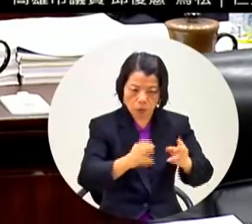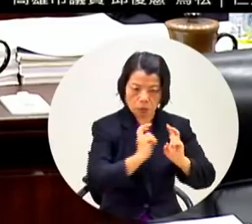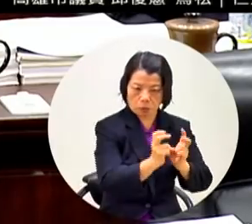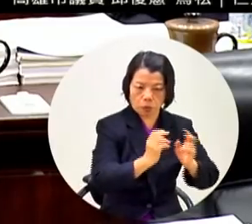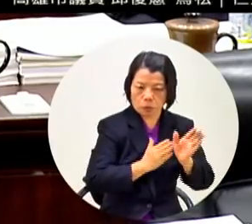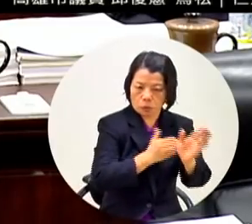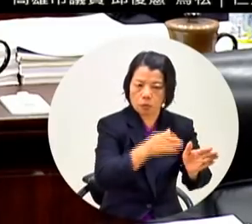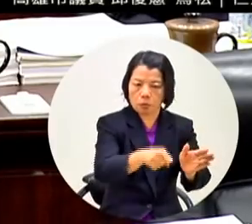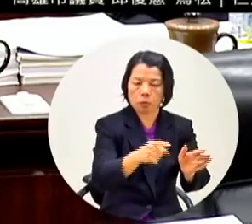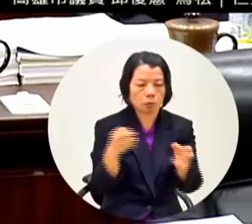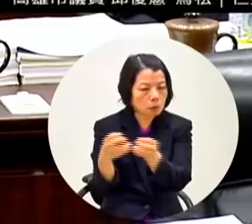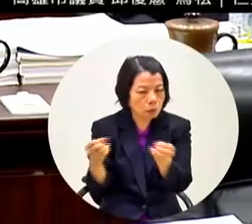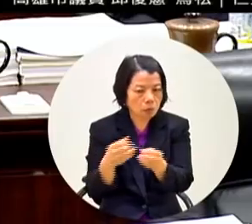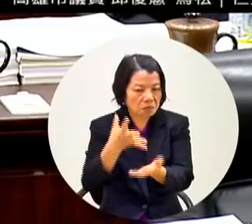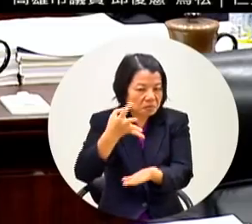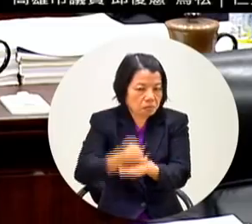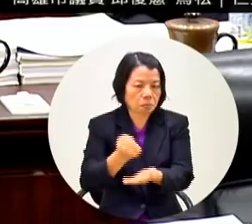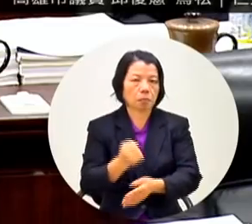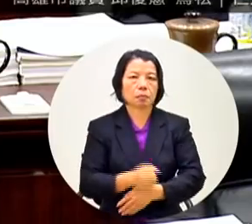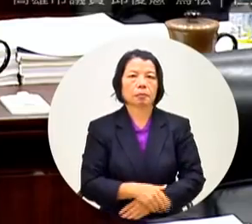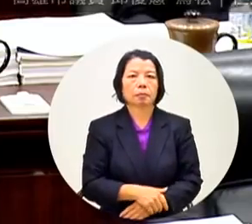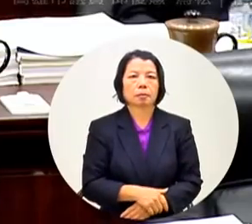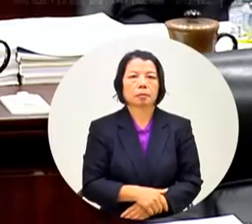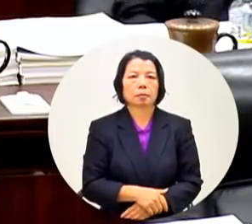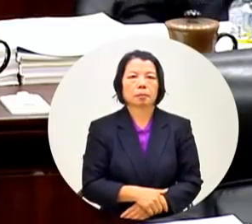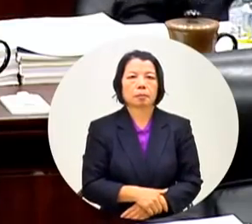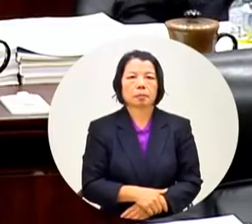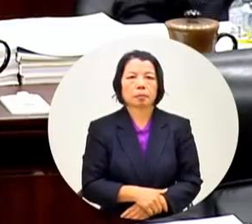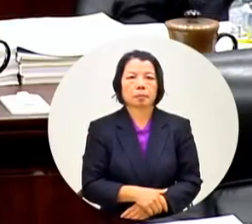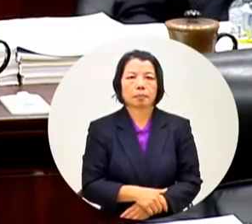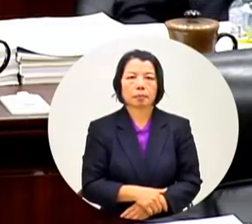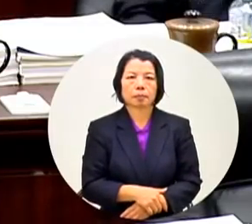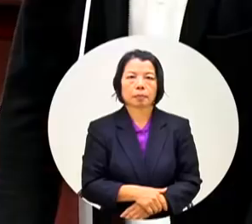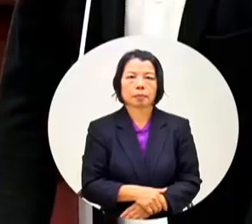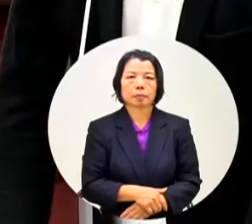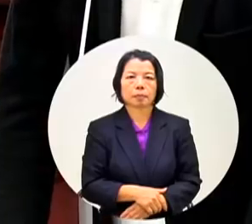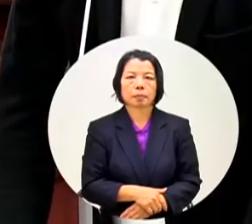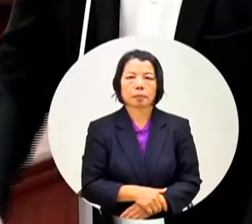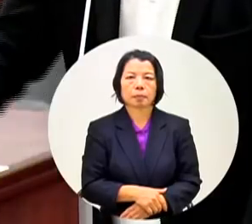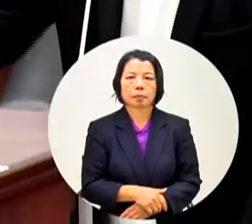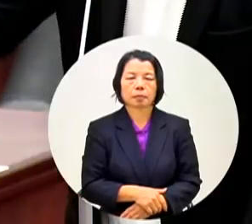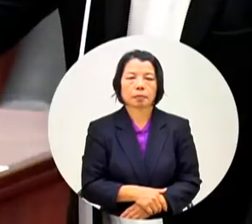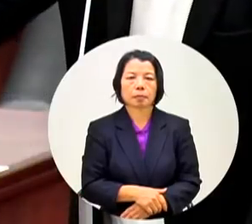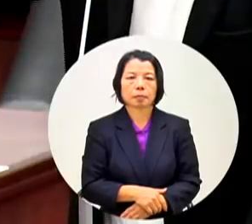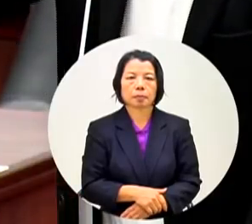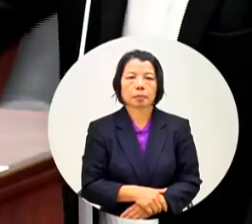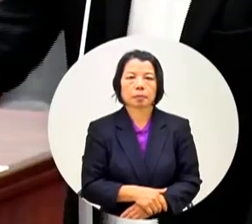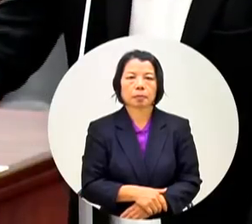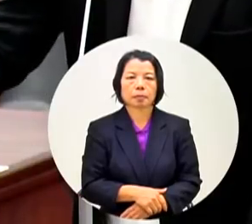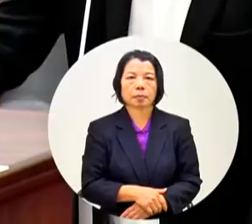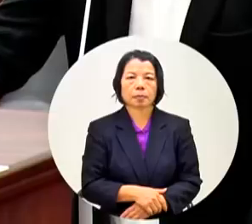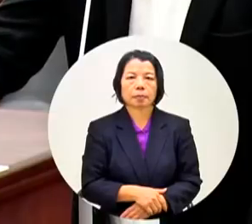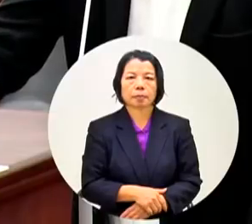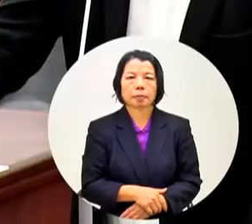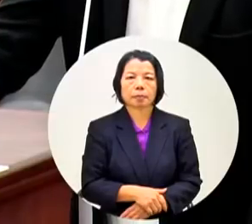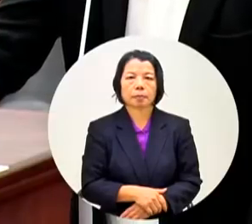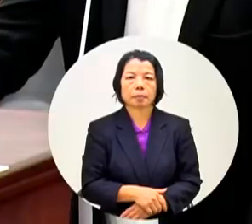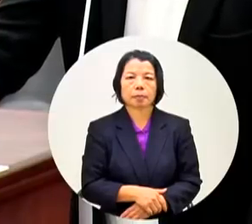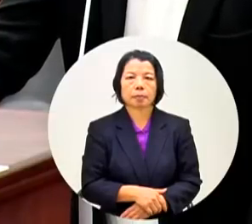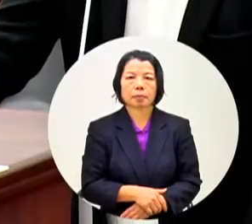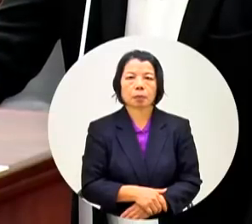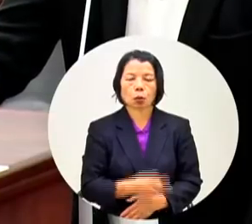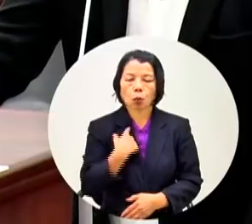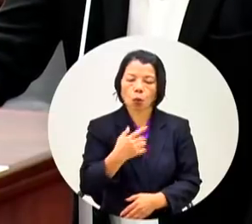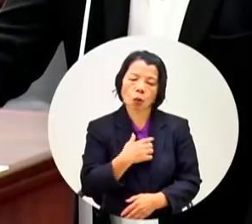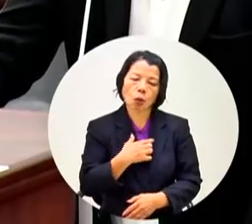说明一下这个过程？ 局长说明 了。好，那原则上是这样的，就是说， 我的问题很简单，就是几次。